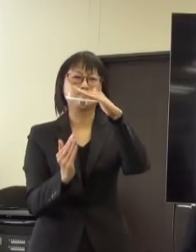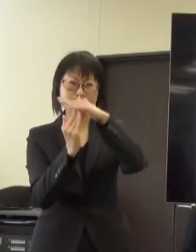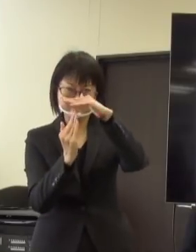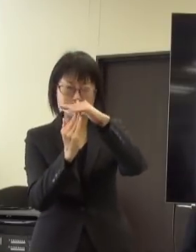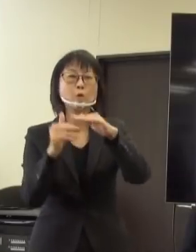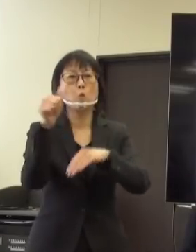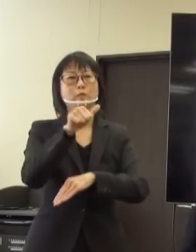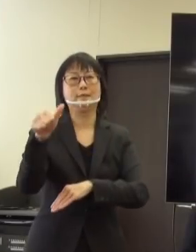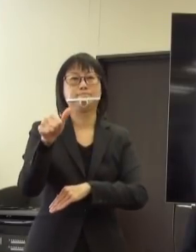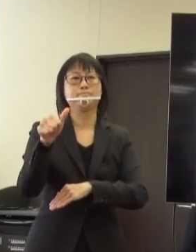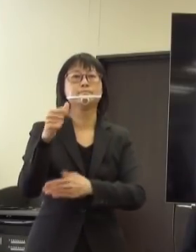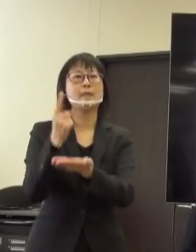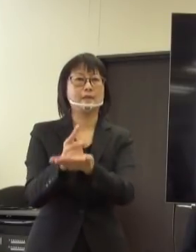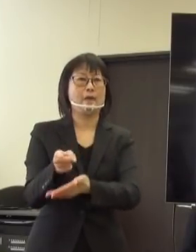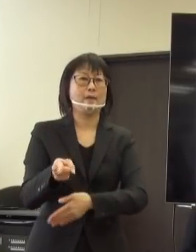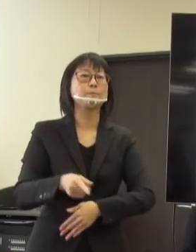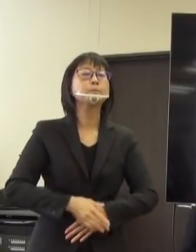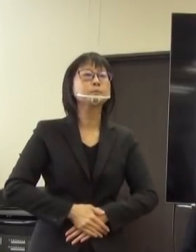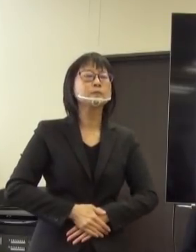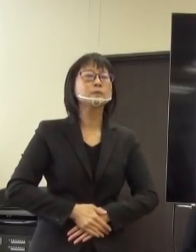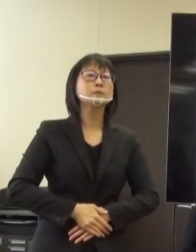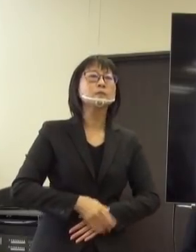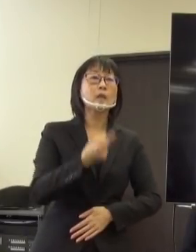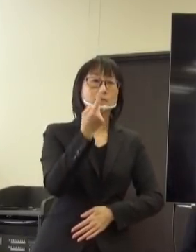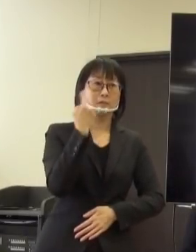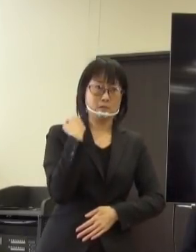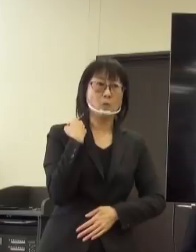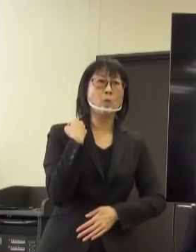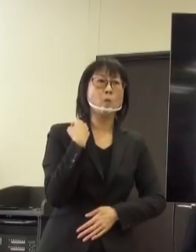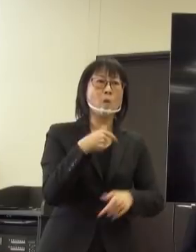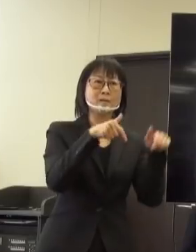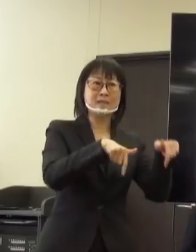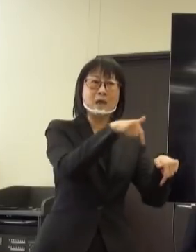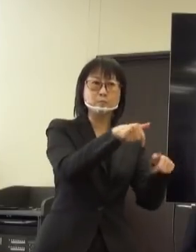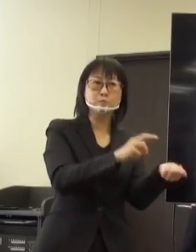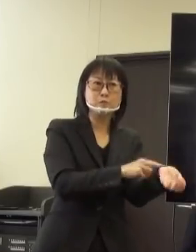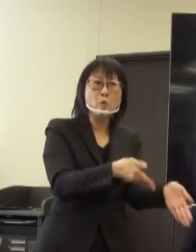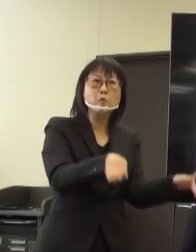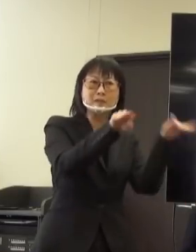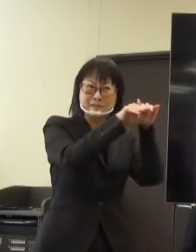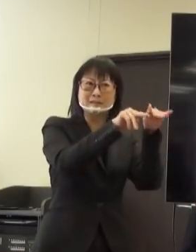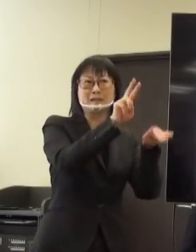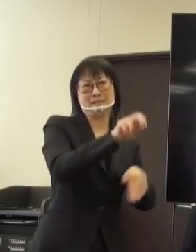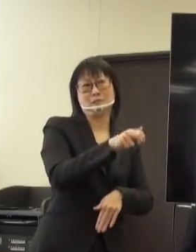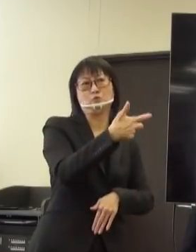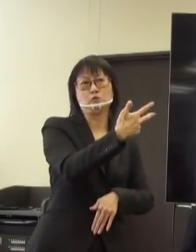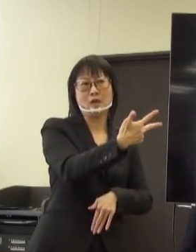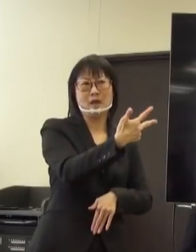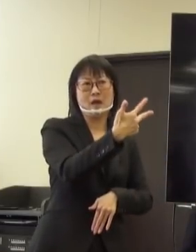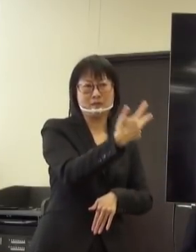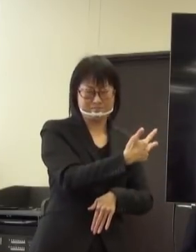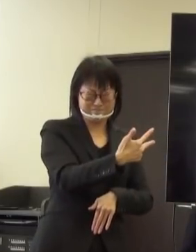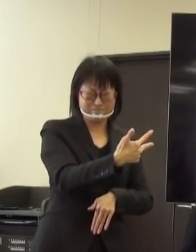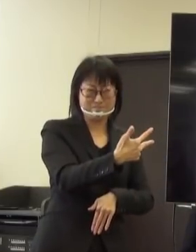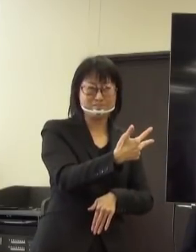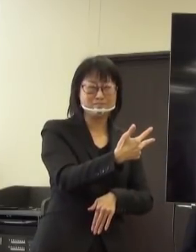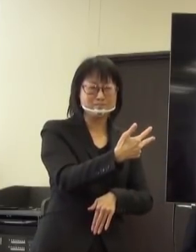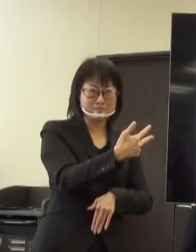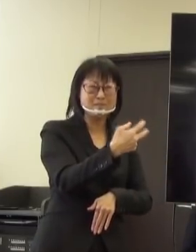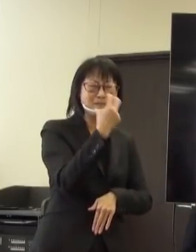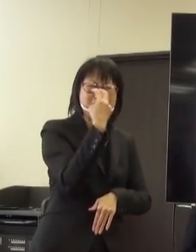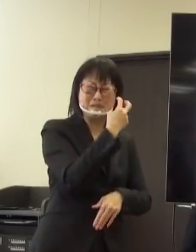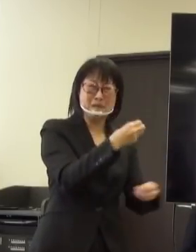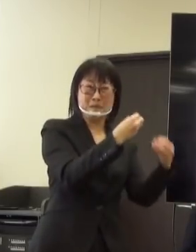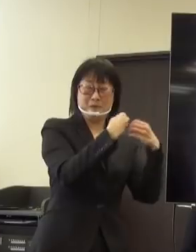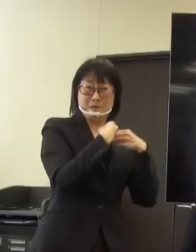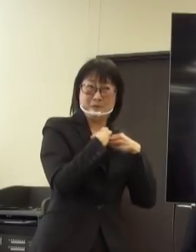にかけてですね、27名の PCR 陽性患者さんが西部病院から出たということ